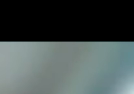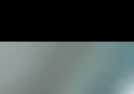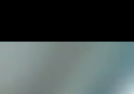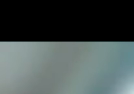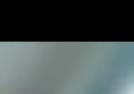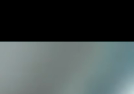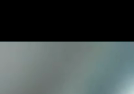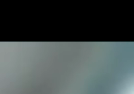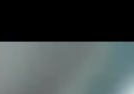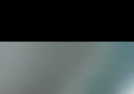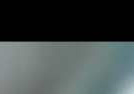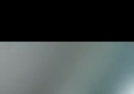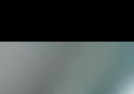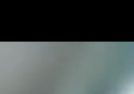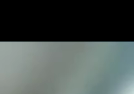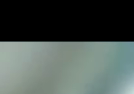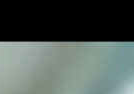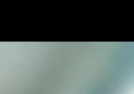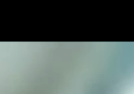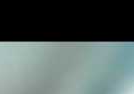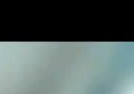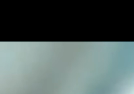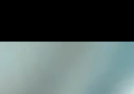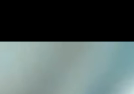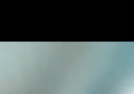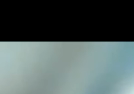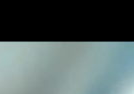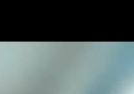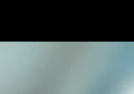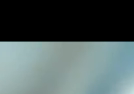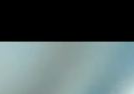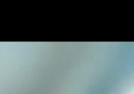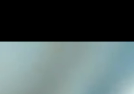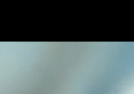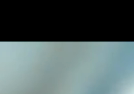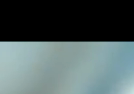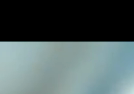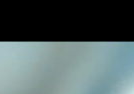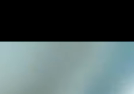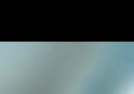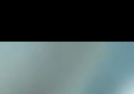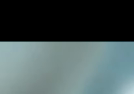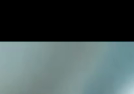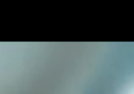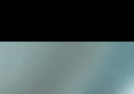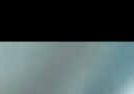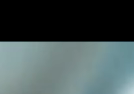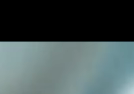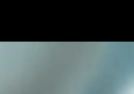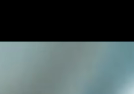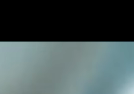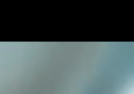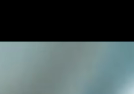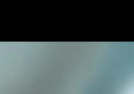ikke tysk på det nivået her som Karina kan. Men jeg tror hun har skrevet det norsk under. Hvordan tolker dere da at Tyskland I